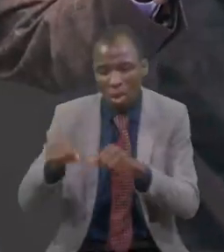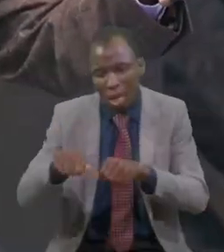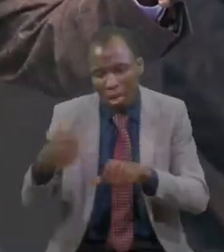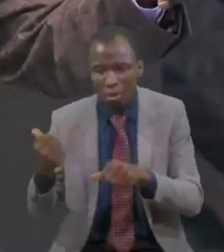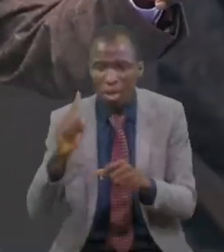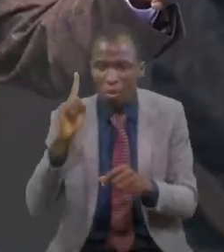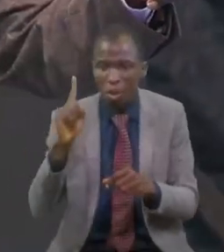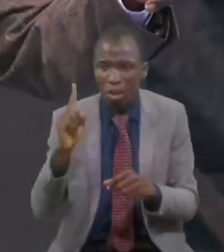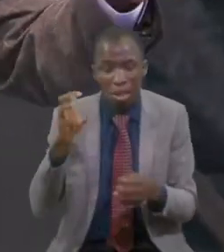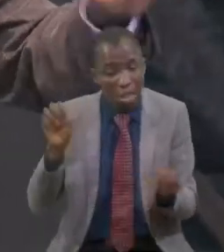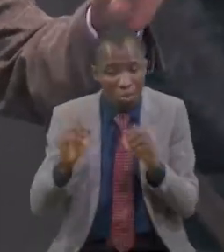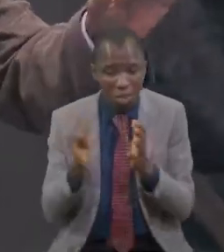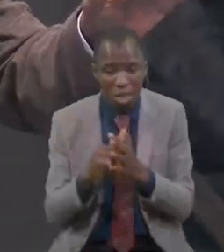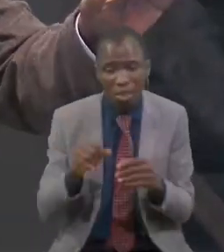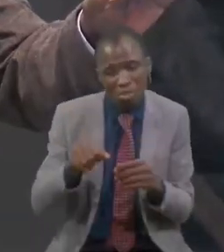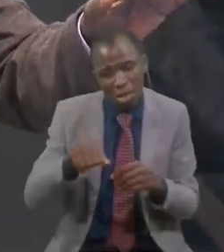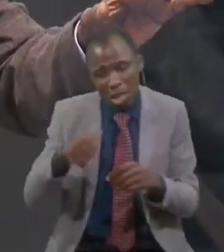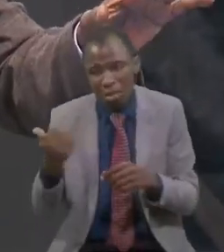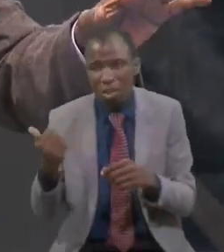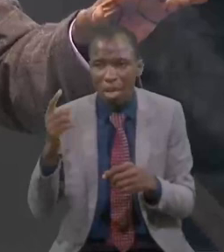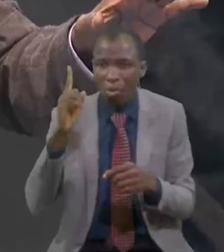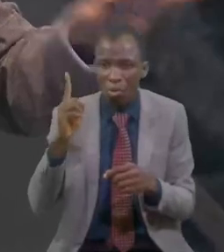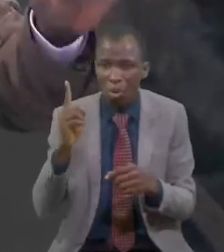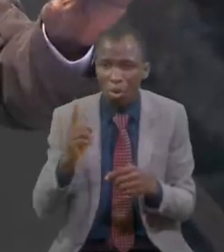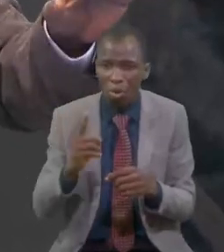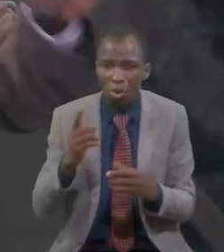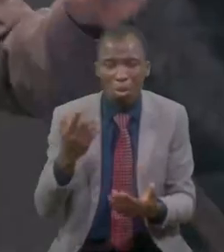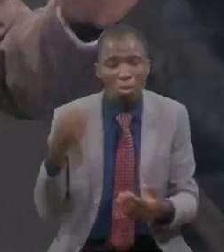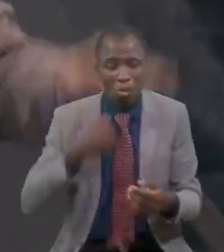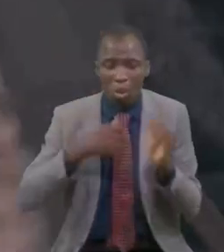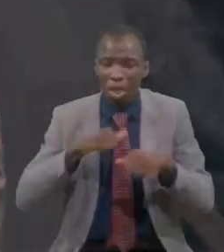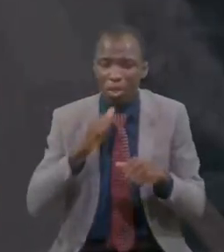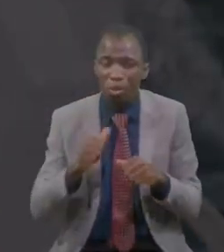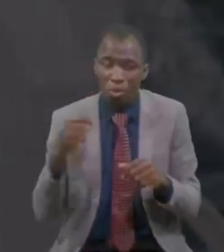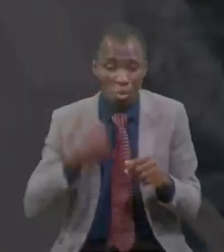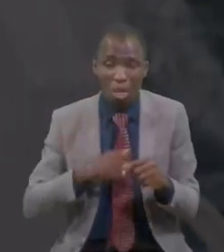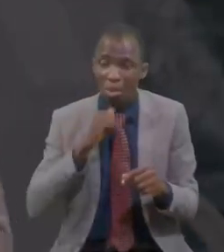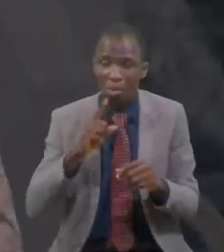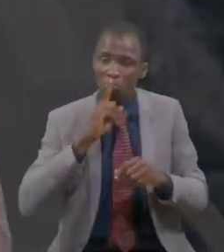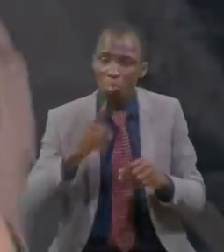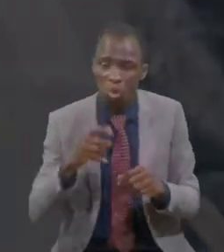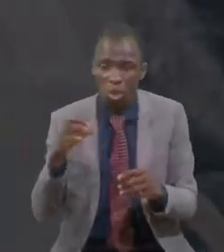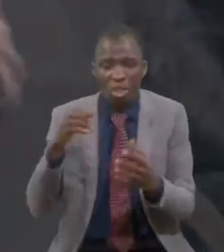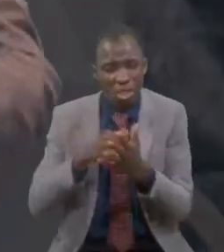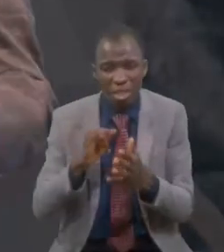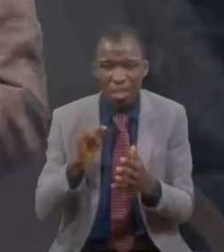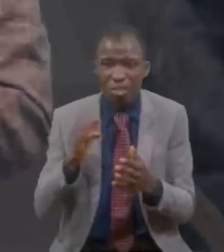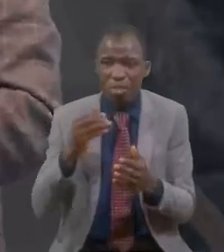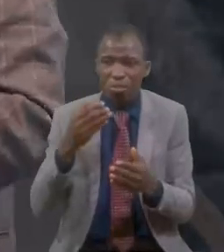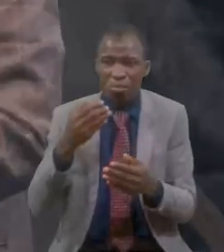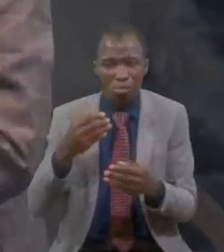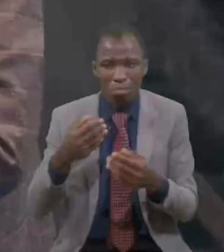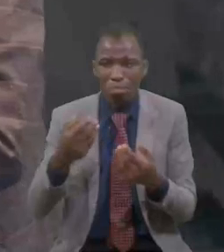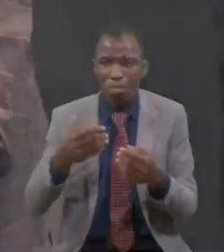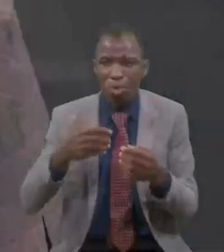cœur et nous voulons ESS nous essayons de mettre un notre cœur on ne peut pas vous garantir l'efficacité de ce